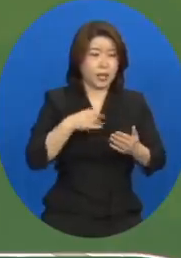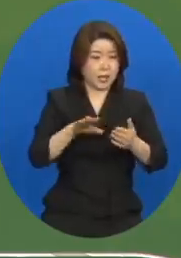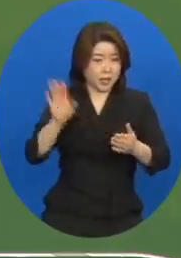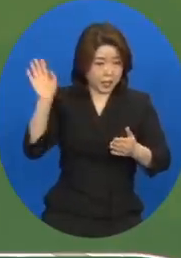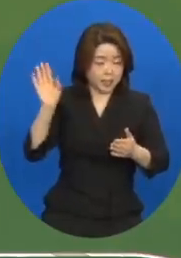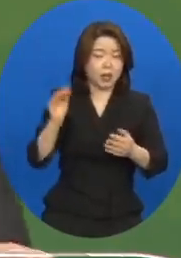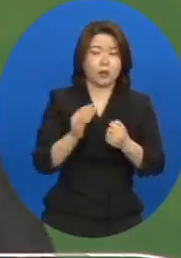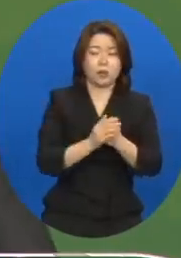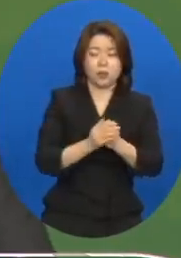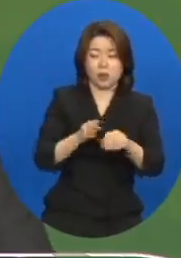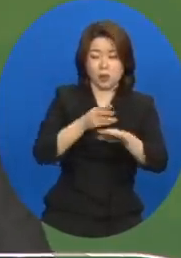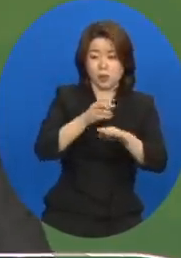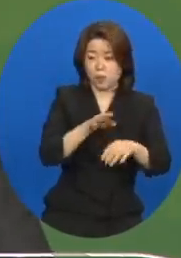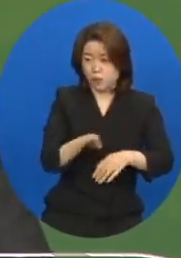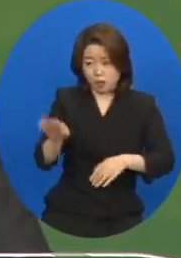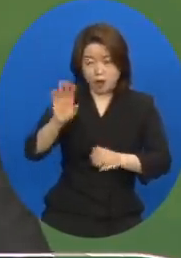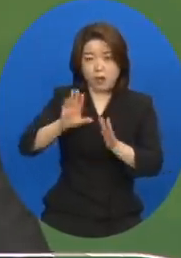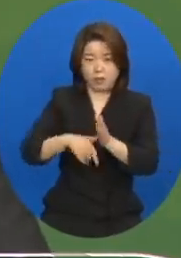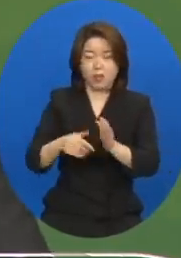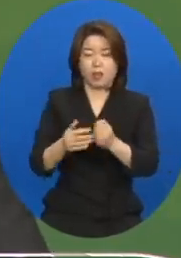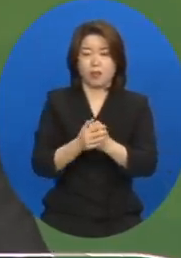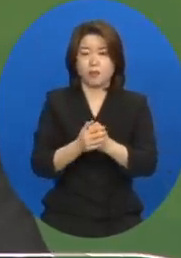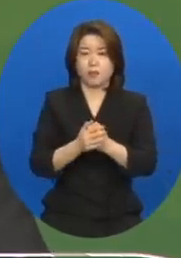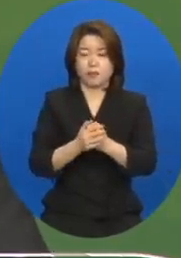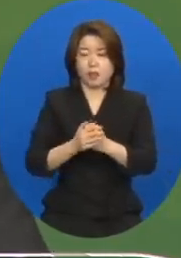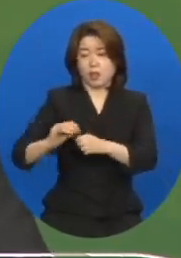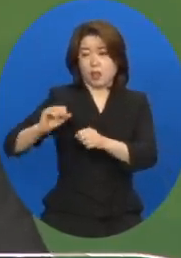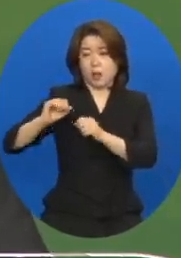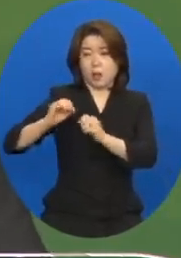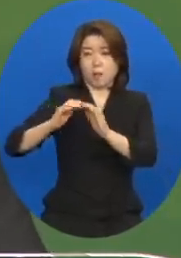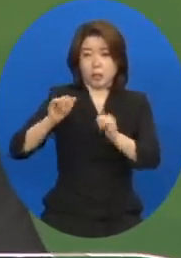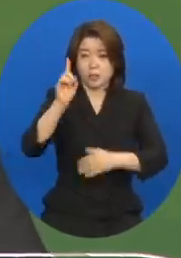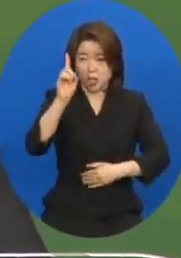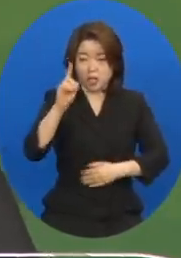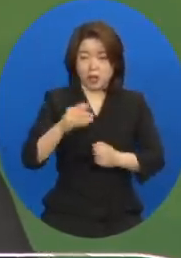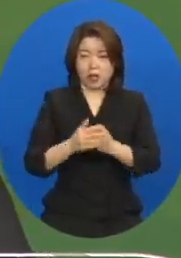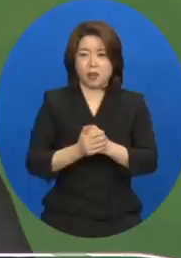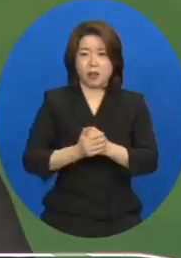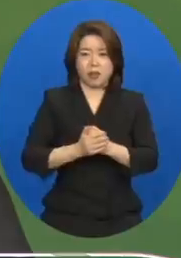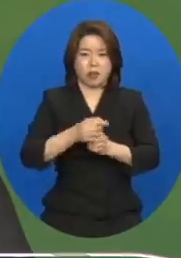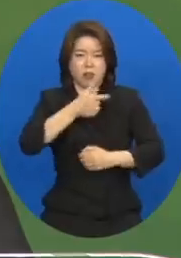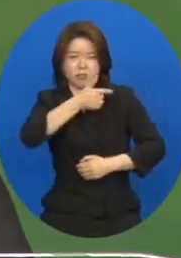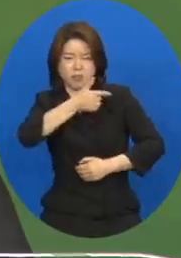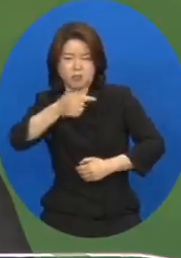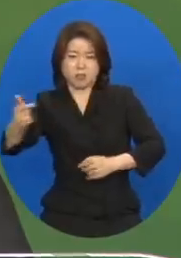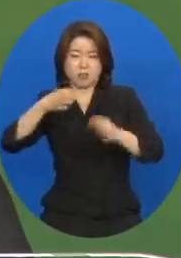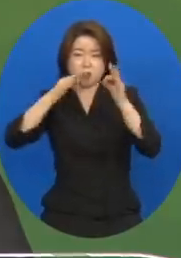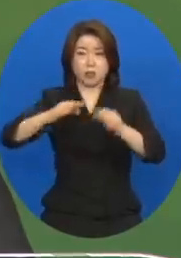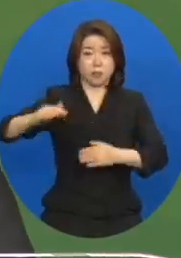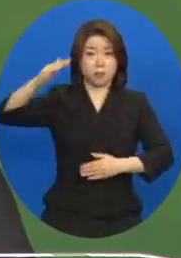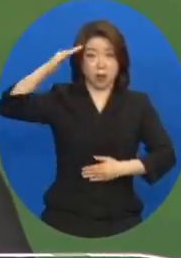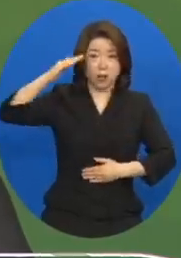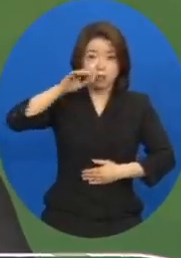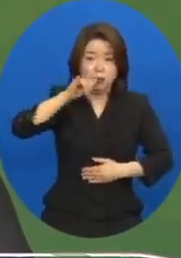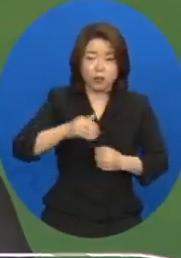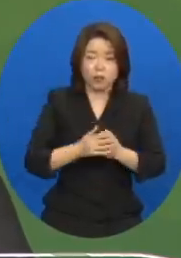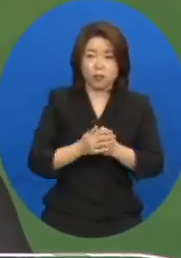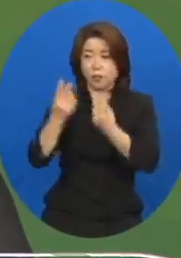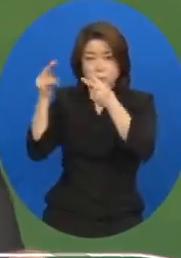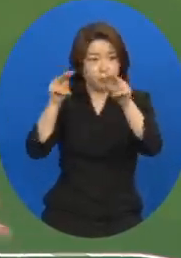나오는데 위병소에서 병사 하나가 큰 소리로 경례를 하는 거예요.